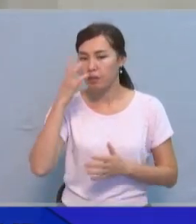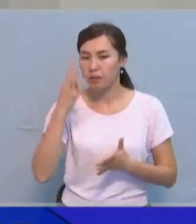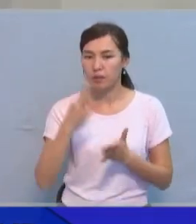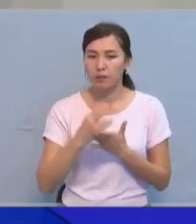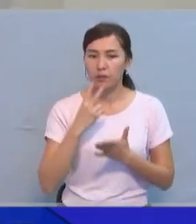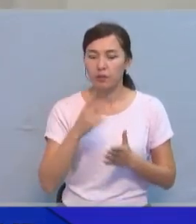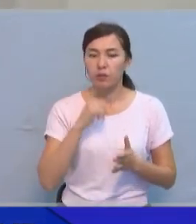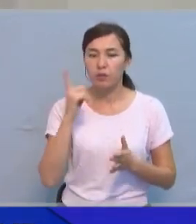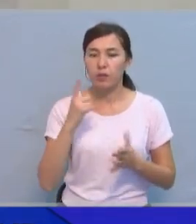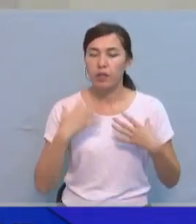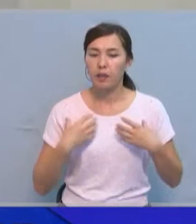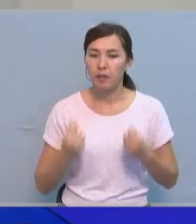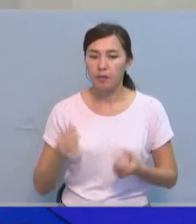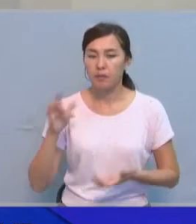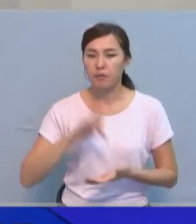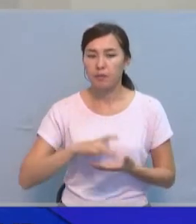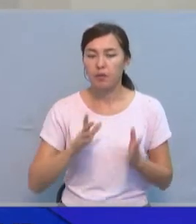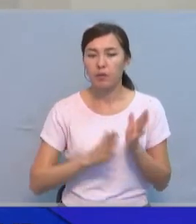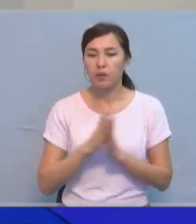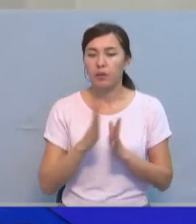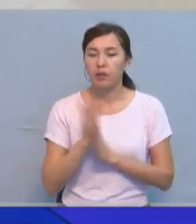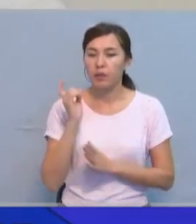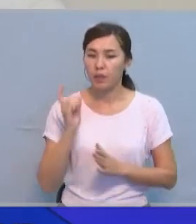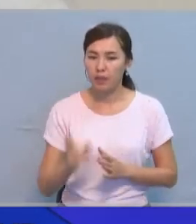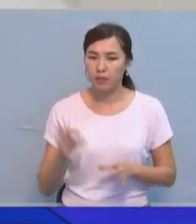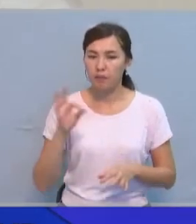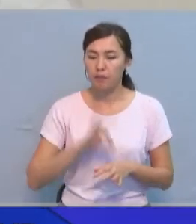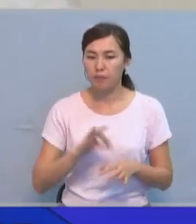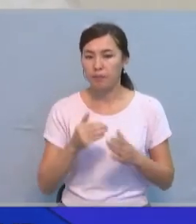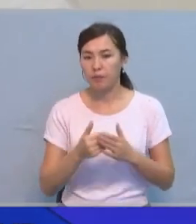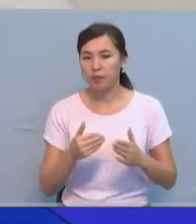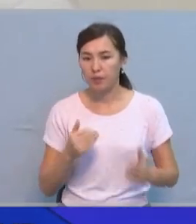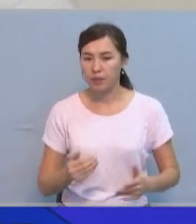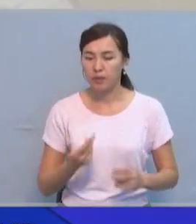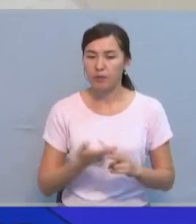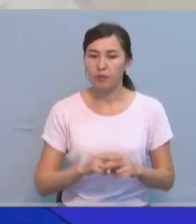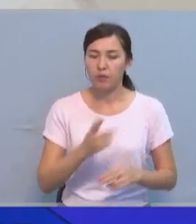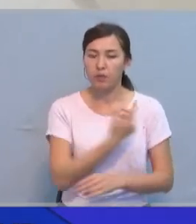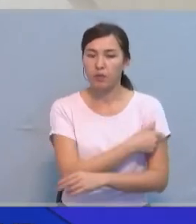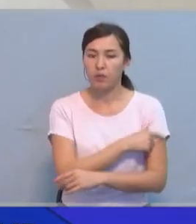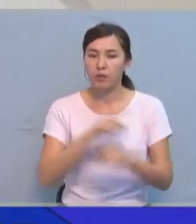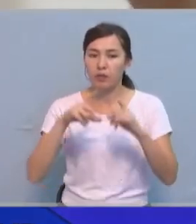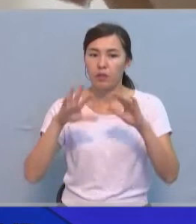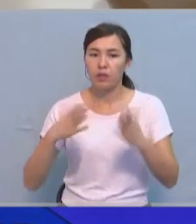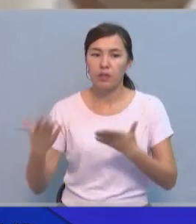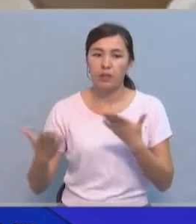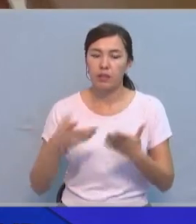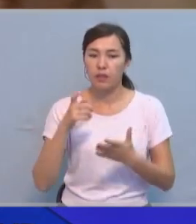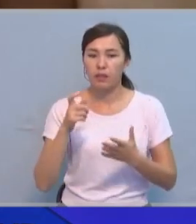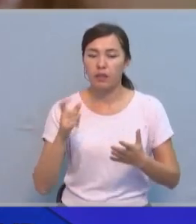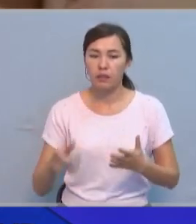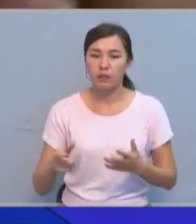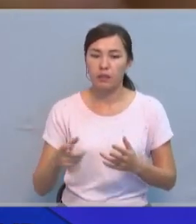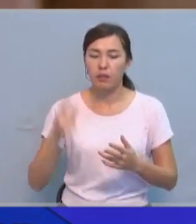тәжірибесіне сүйенсек, жастар денсаулық орталығы өскелең ұрпақ арасындағы сырқаттың алдын алады. Себебі медициналық мекеме келген емделуші